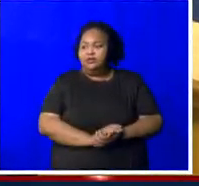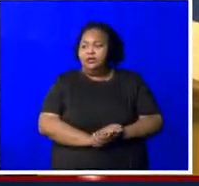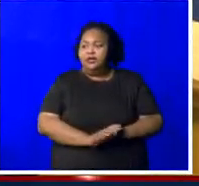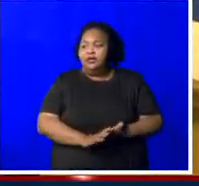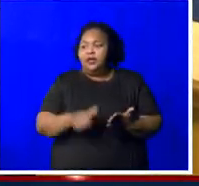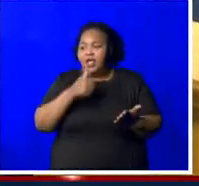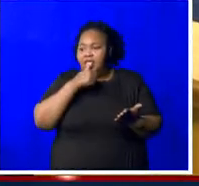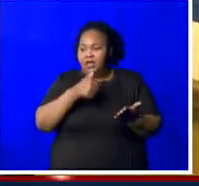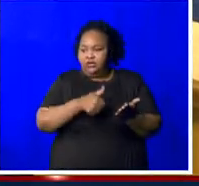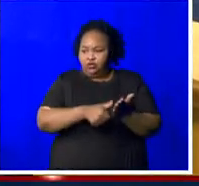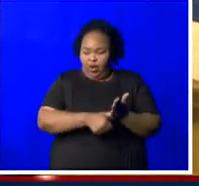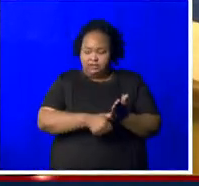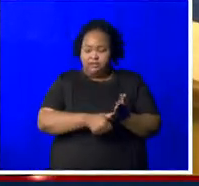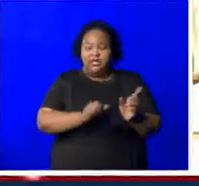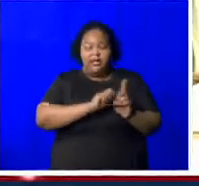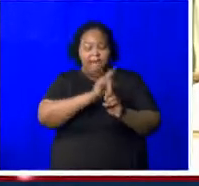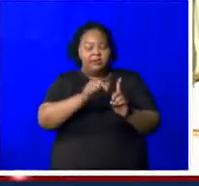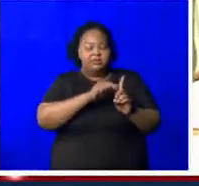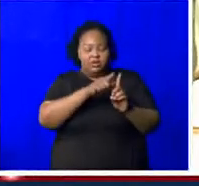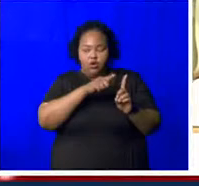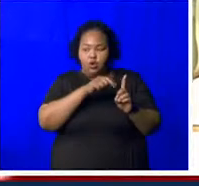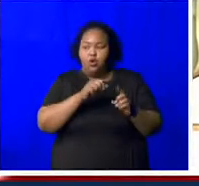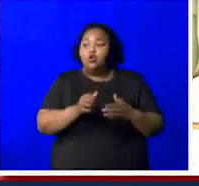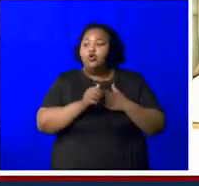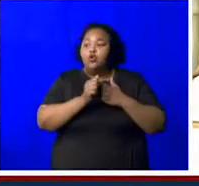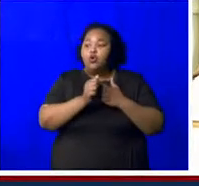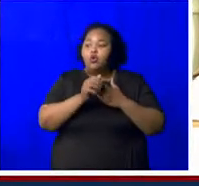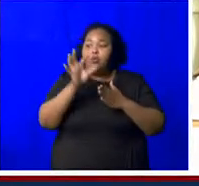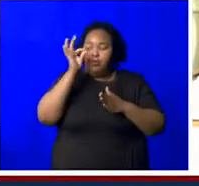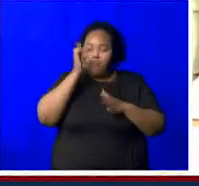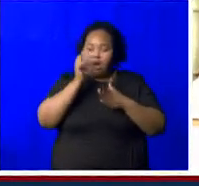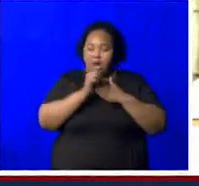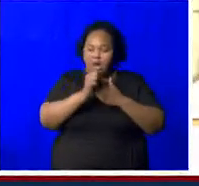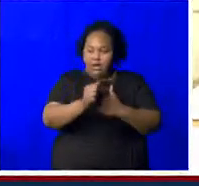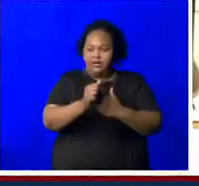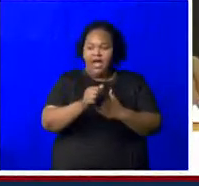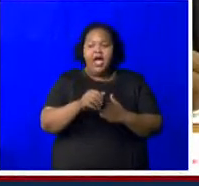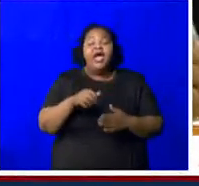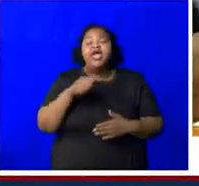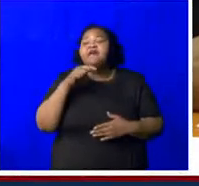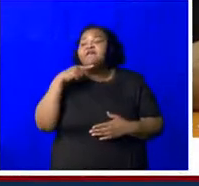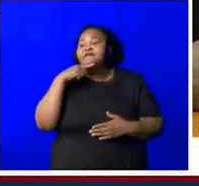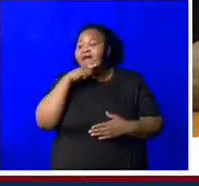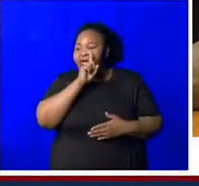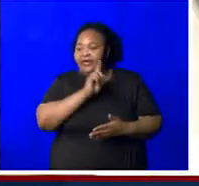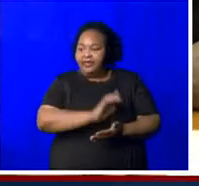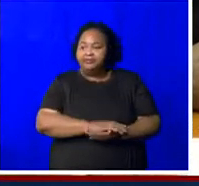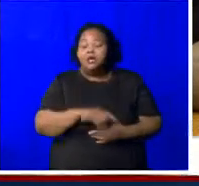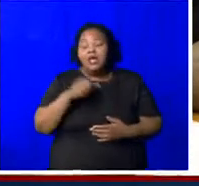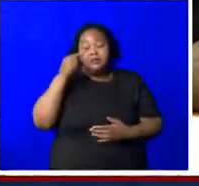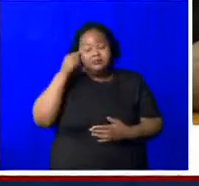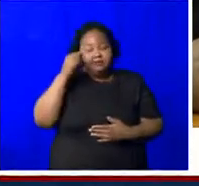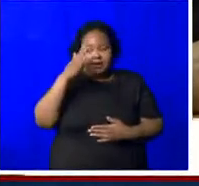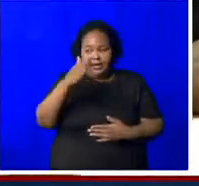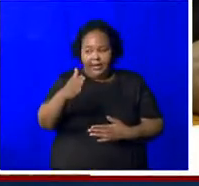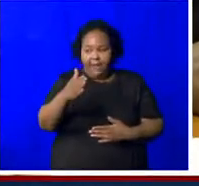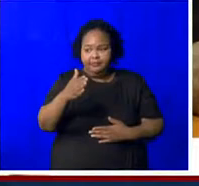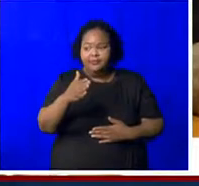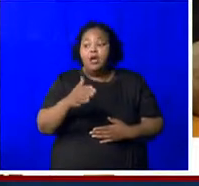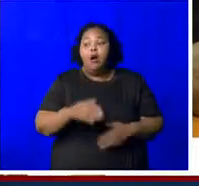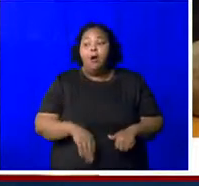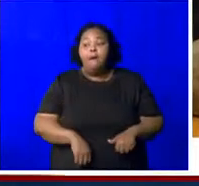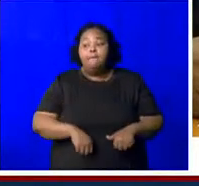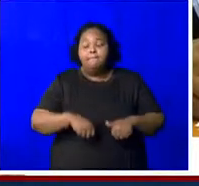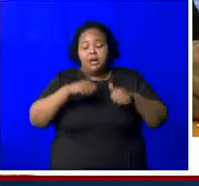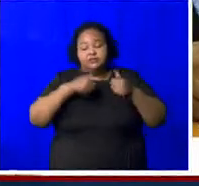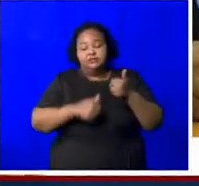imfeve inemanga phakathi. Isiyalamasi ehhovisini kamasta ayisipiki uthi labanyele kumele bazuse